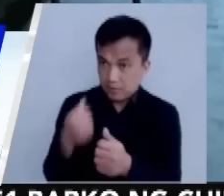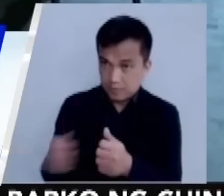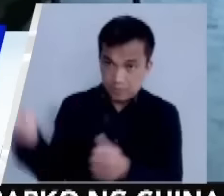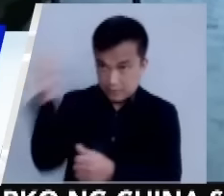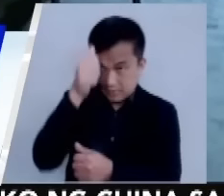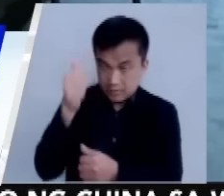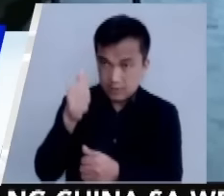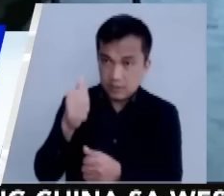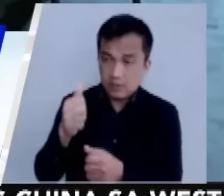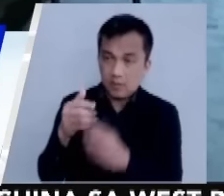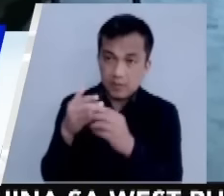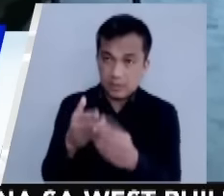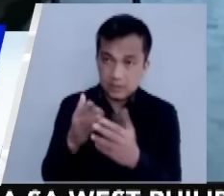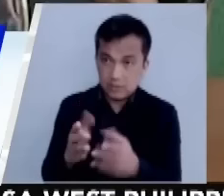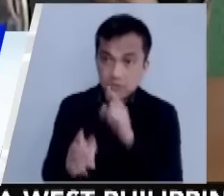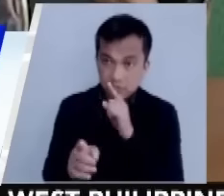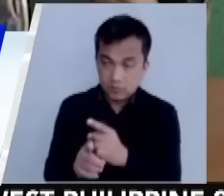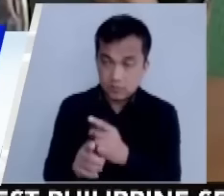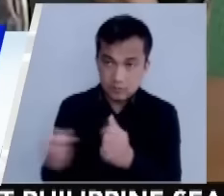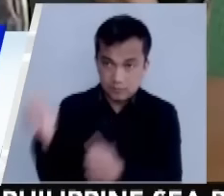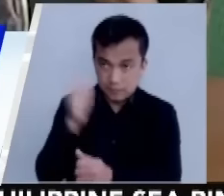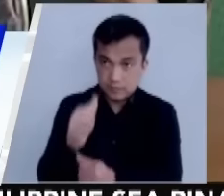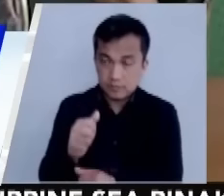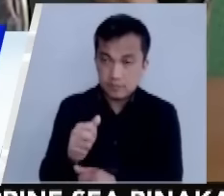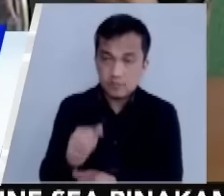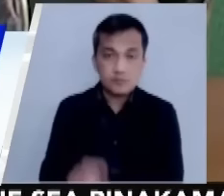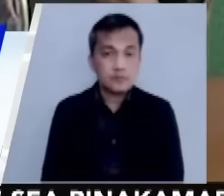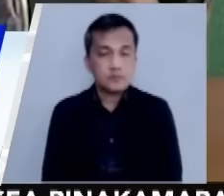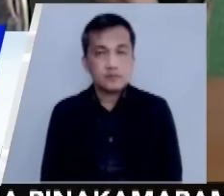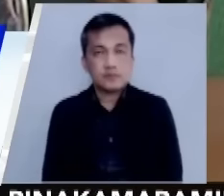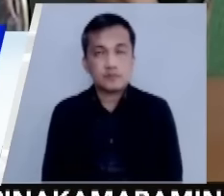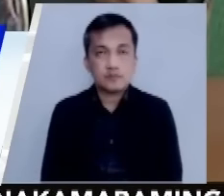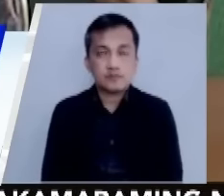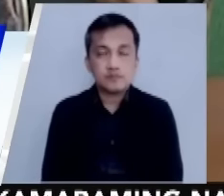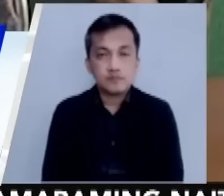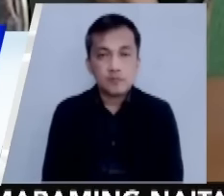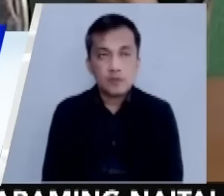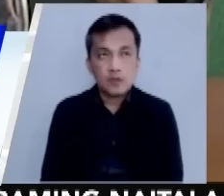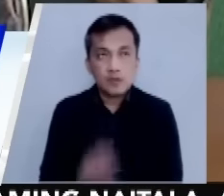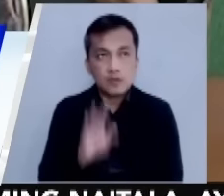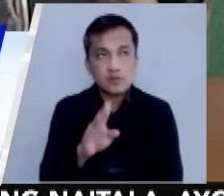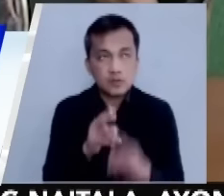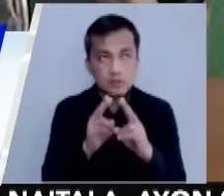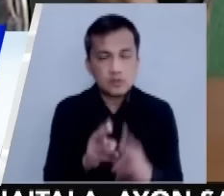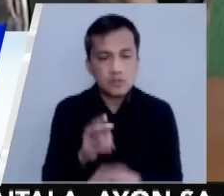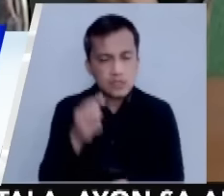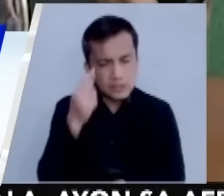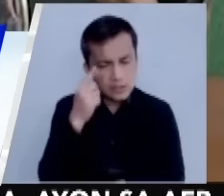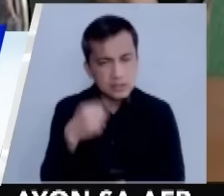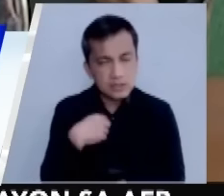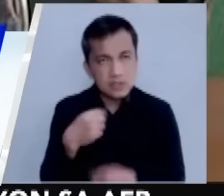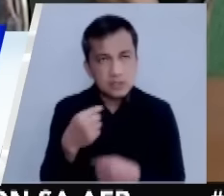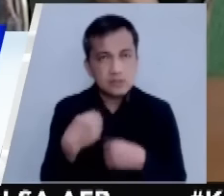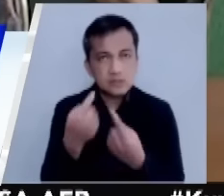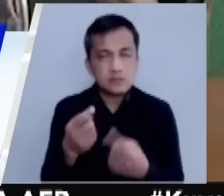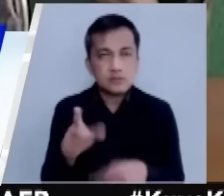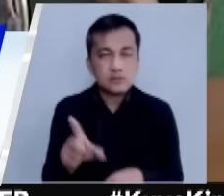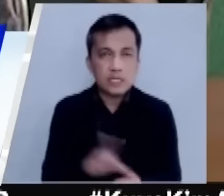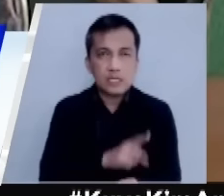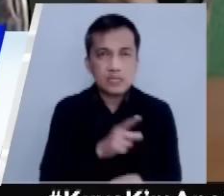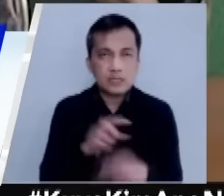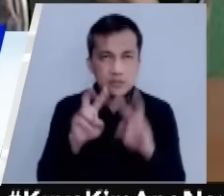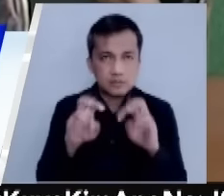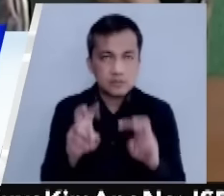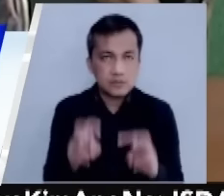mastermind pa talaga. Your Honor, I think sa tagal po na investigation, alam na rin po